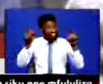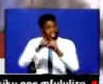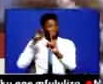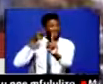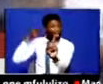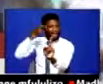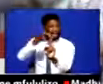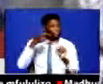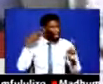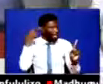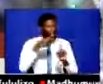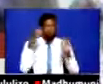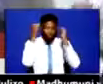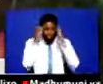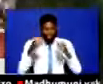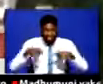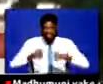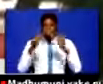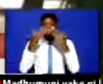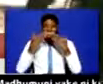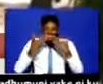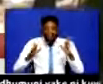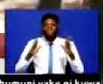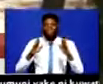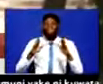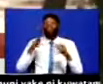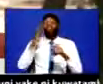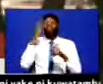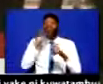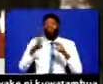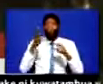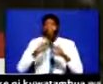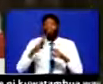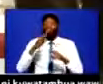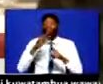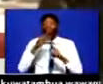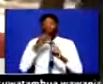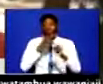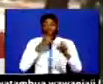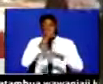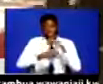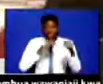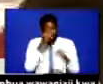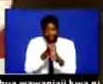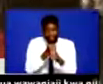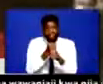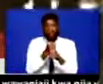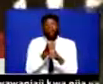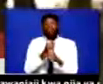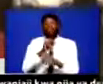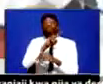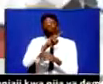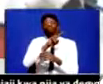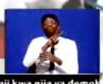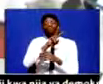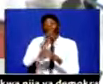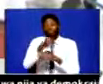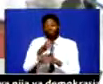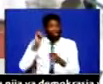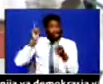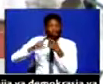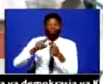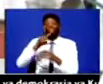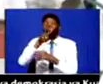wanafunzi waliokamilisha elimu yao ya sekondari mwaka 2000 hadi mwaka 2020 na kuandikisha grade yoyote kwenye mtihani